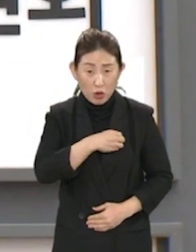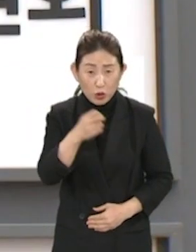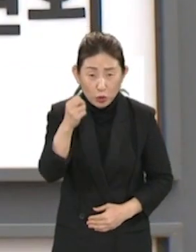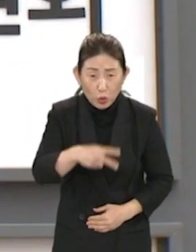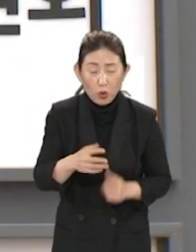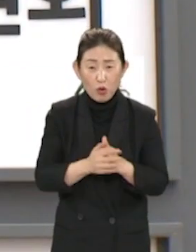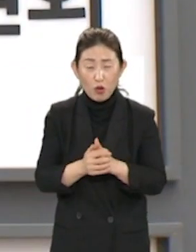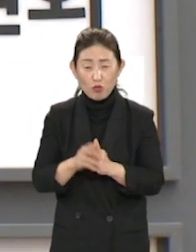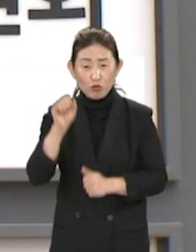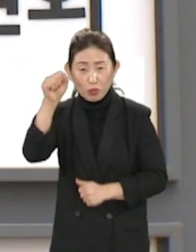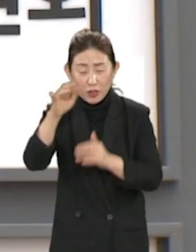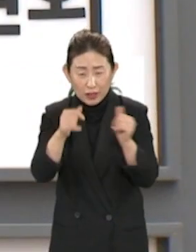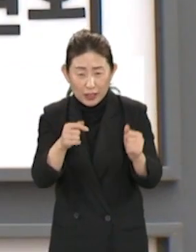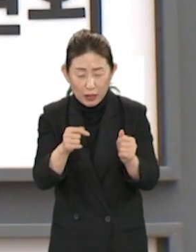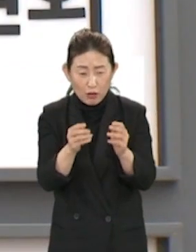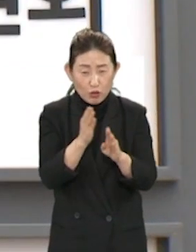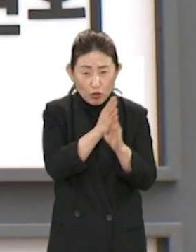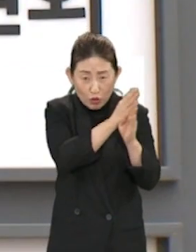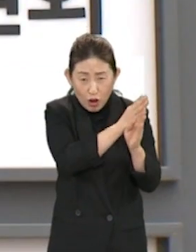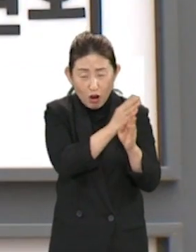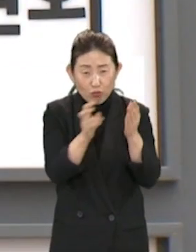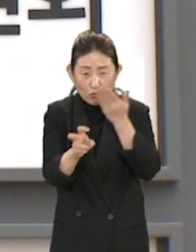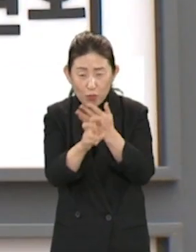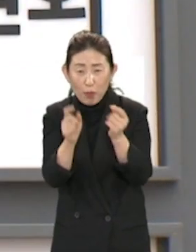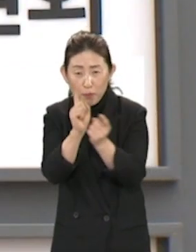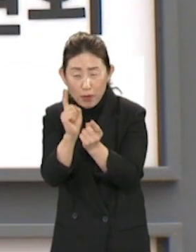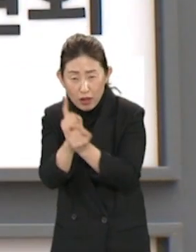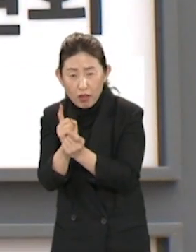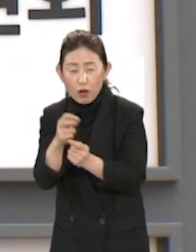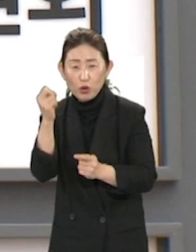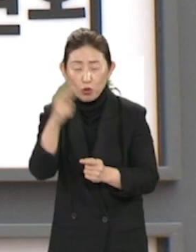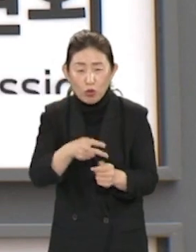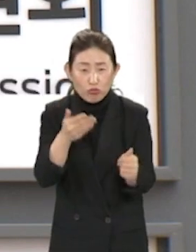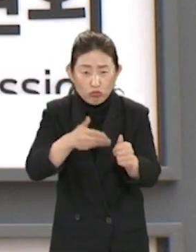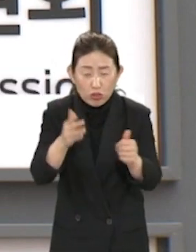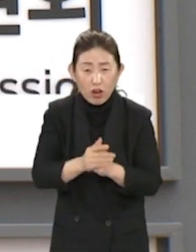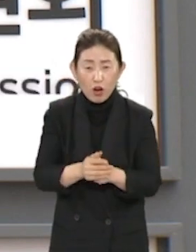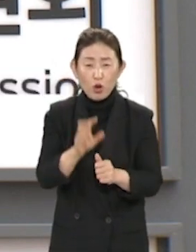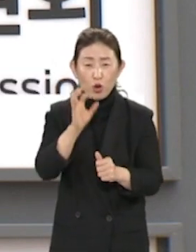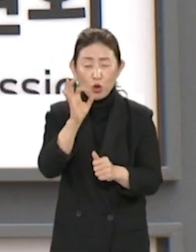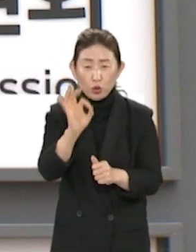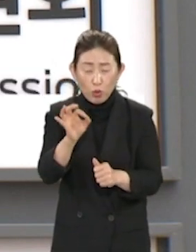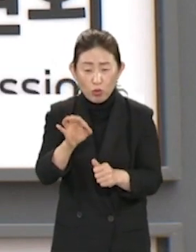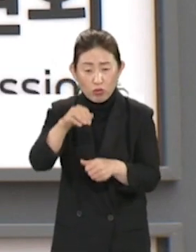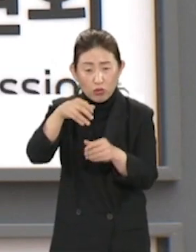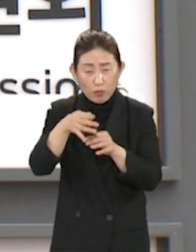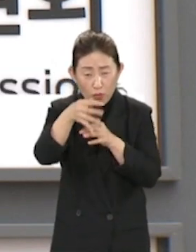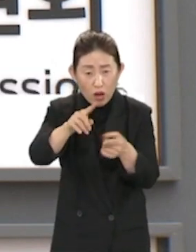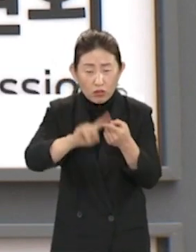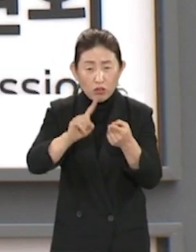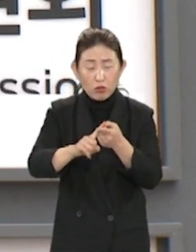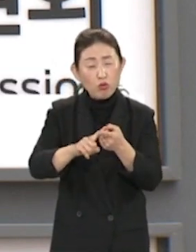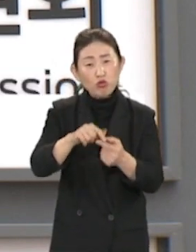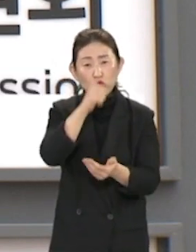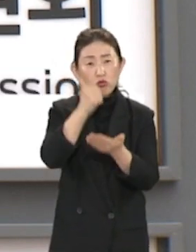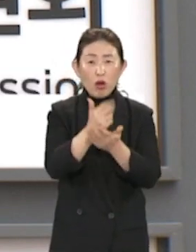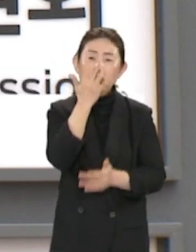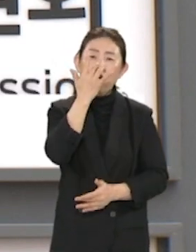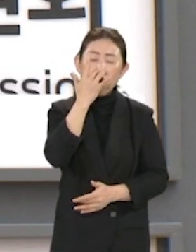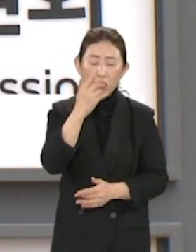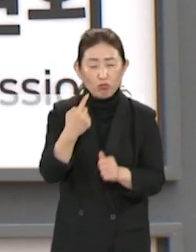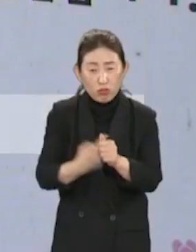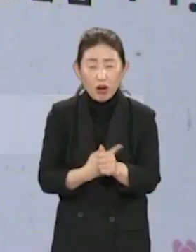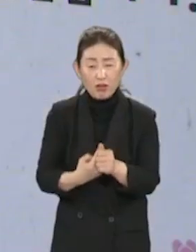이루어지고 소규모로 선거 인수가 존재하고 돈 선거 관행 이런 거에 대한 범죄 의식이 부족해서 기부 행위 등의 위반 행위가 늘어나는 것